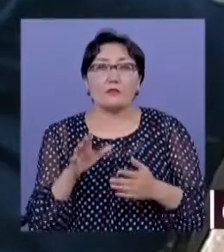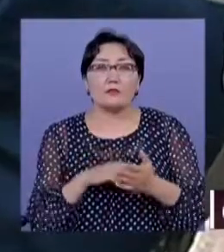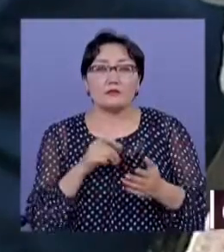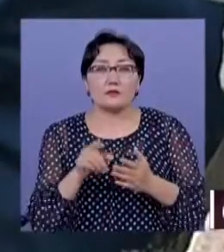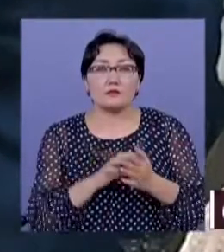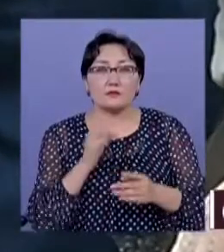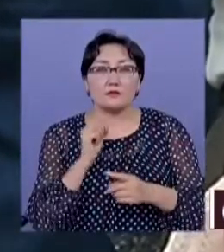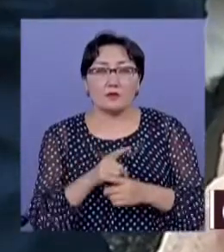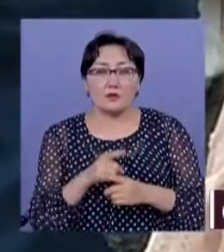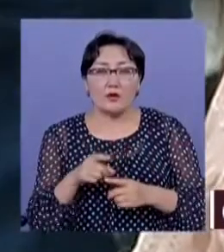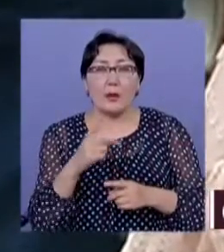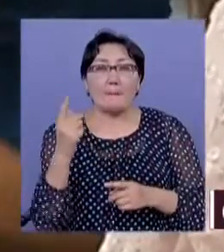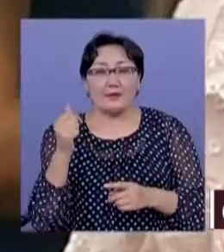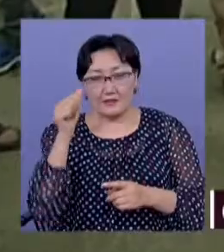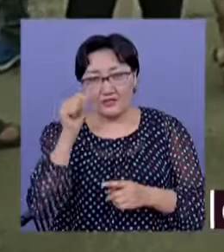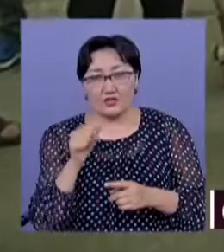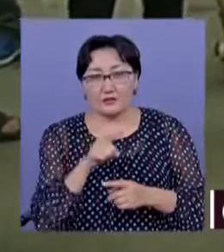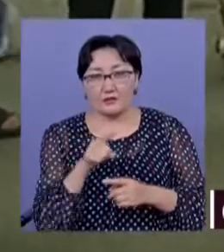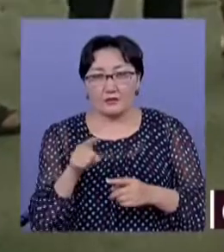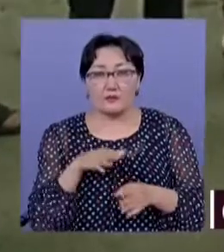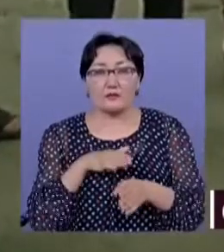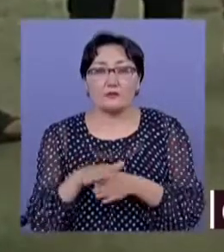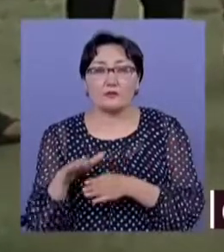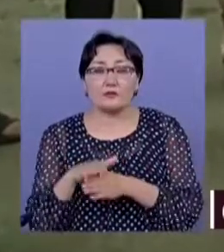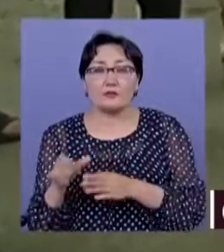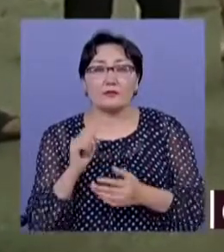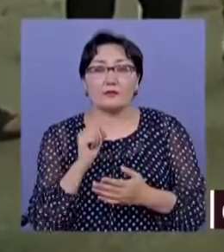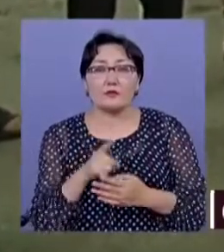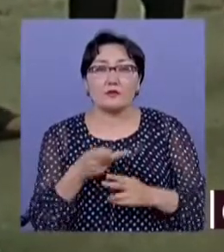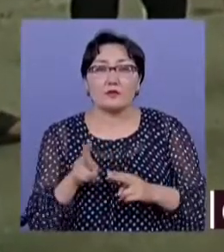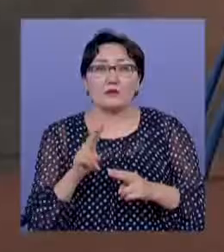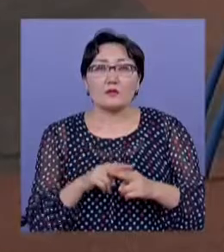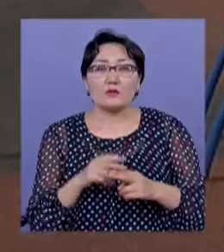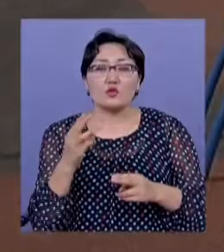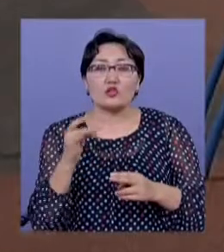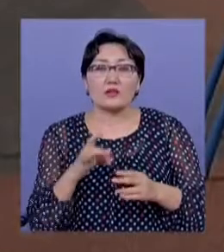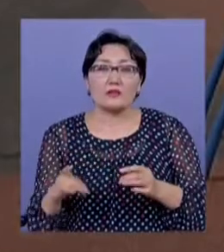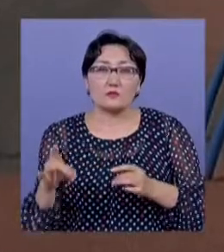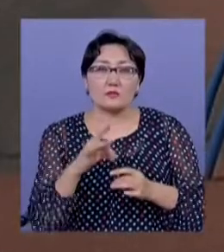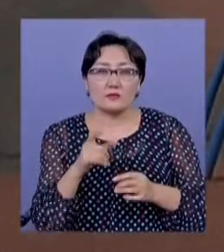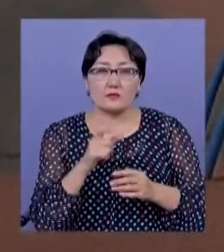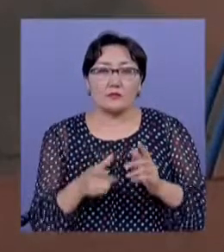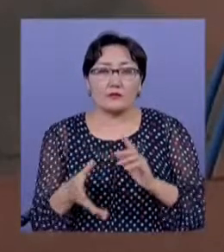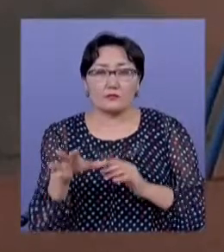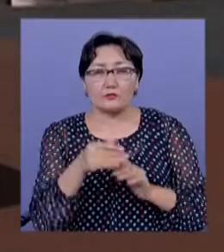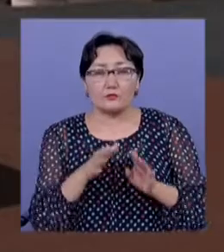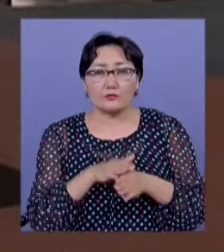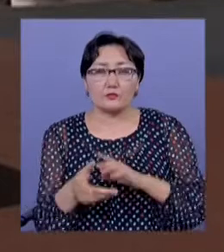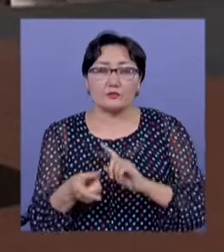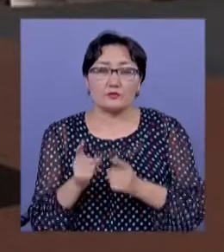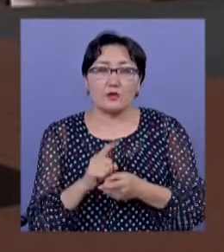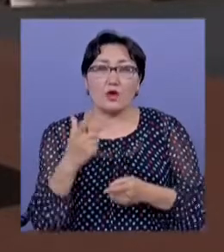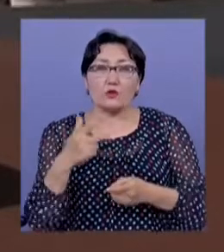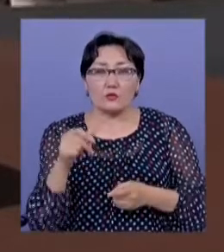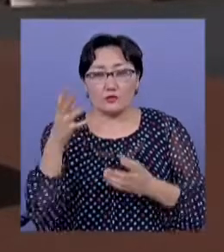бір ай ішінде олқылықтарды реттеуді міндеттеген еді. Сағынтаевтың сынынан соң Шұғыл ықшам ауданы адам танымастай өзгеріпті. 30